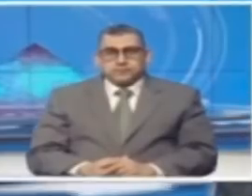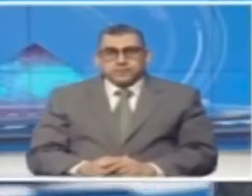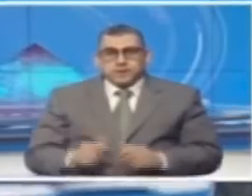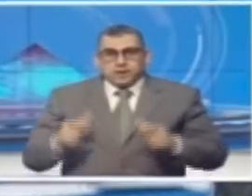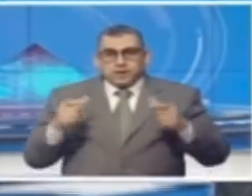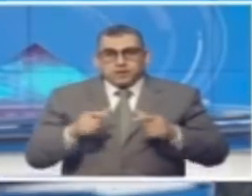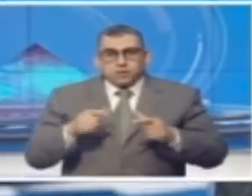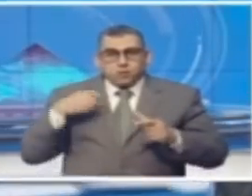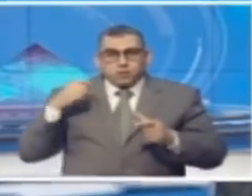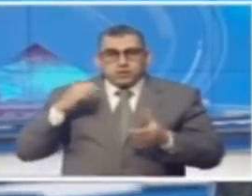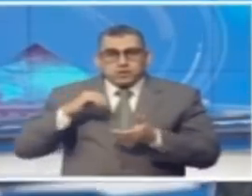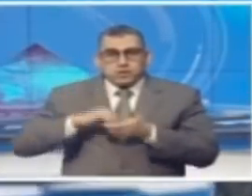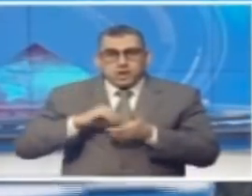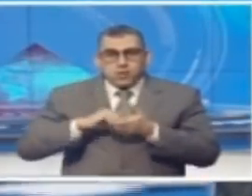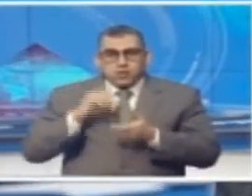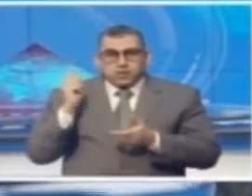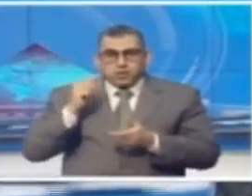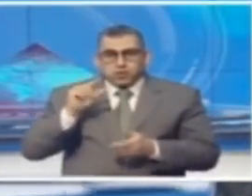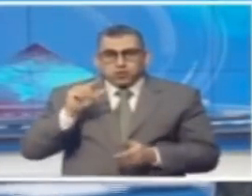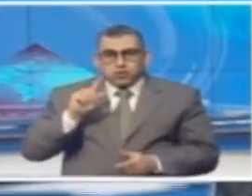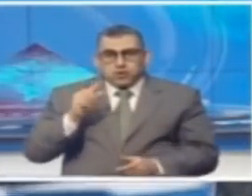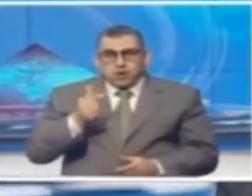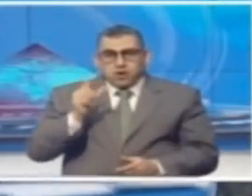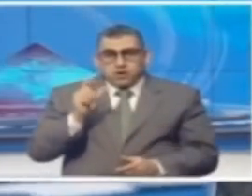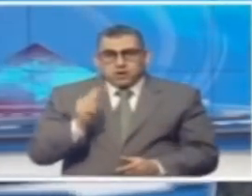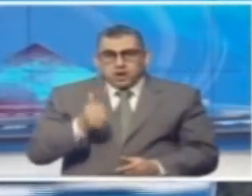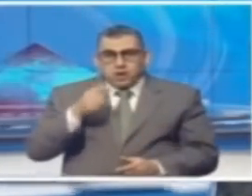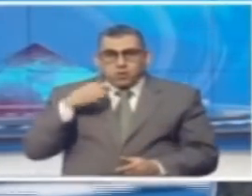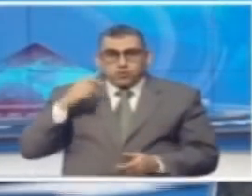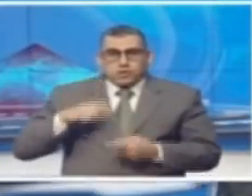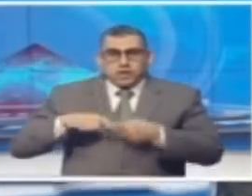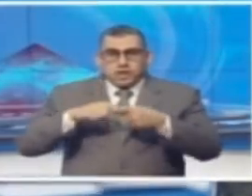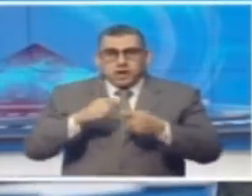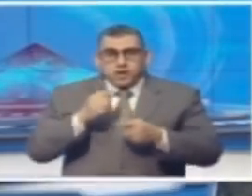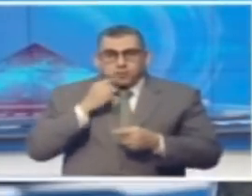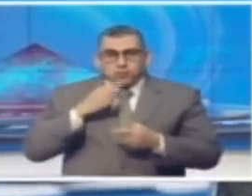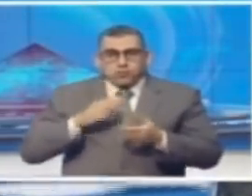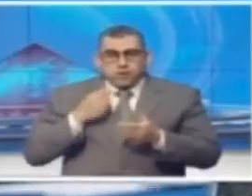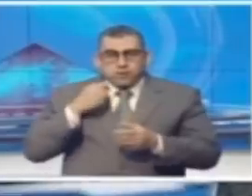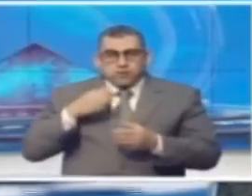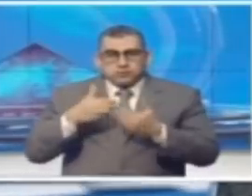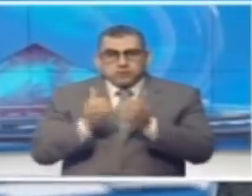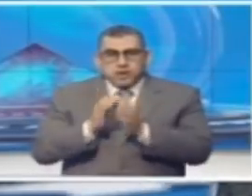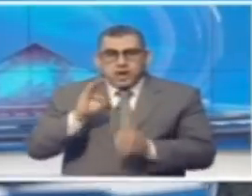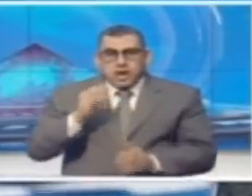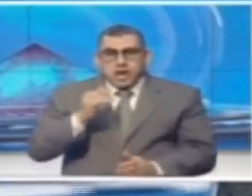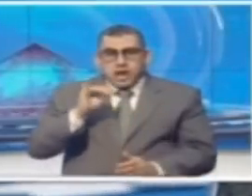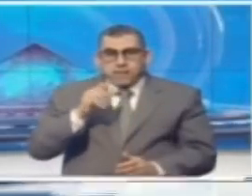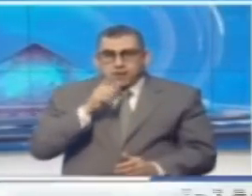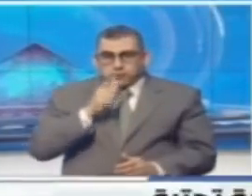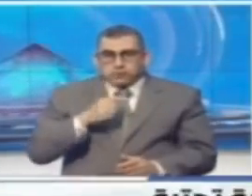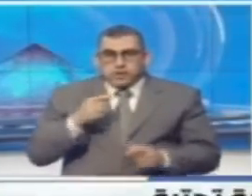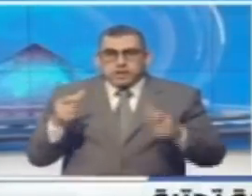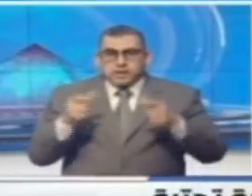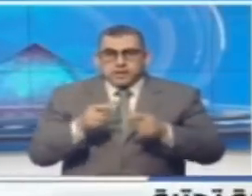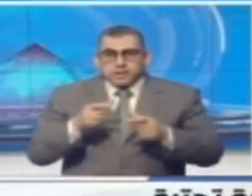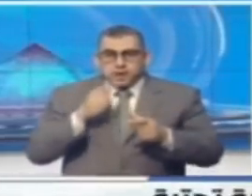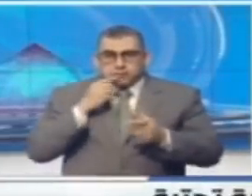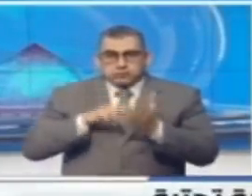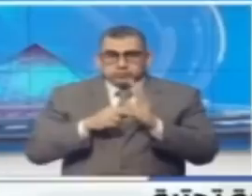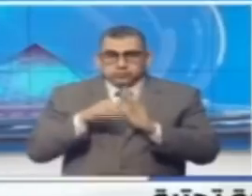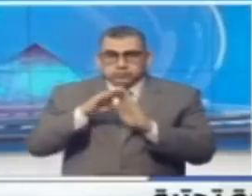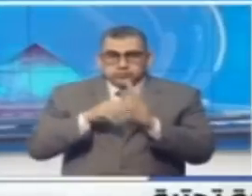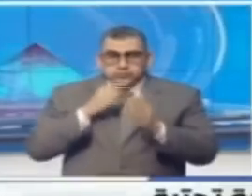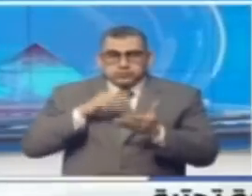عقدت وزيرة التعاون الدولي دكتورة رانيا المشاط ووزير النقل والمواصلات الفريق كامل الوزير اجتماعا حول تطوير